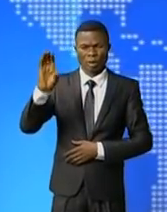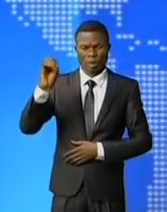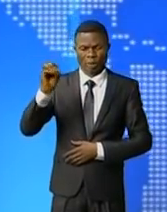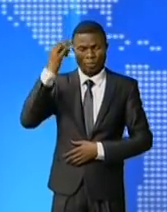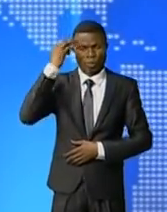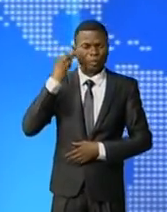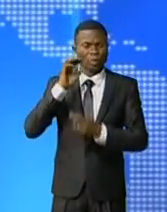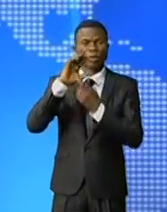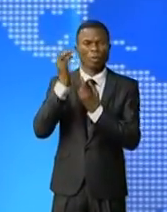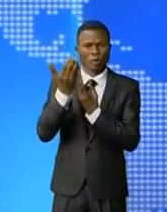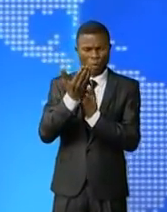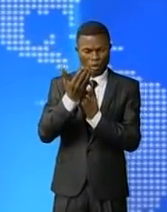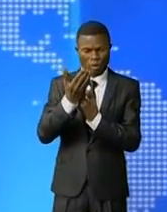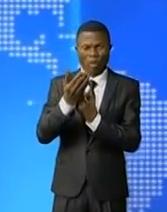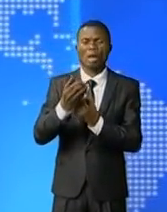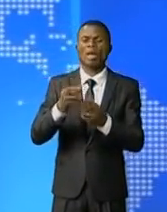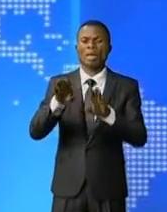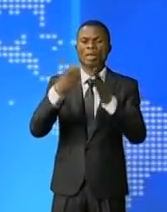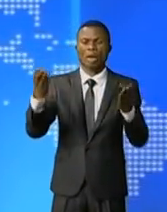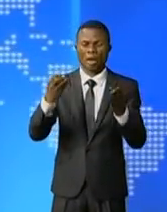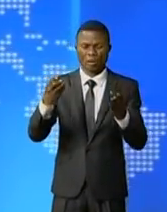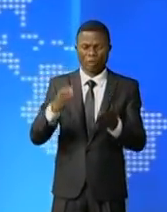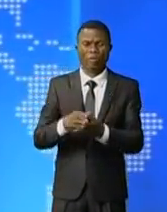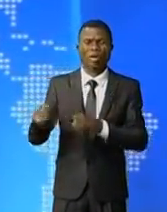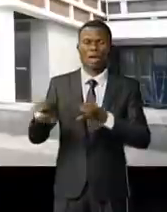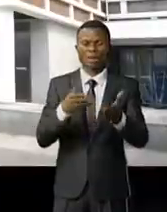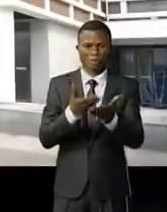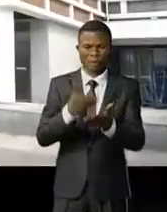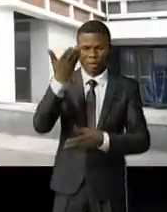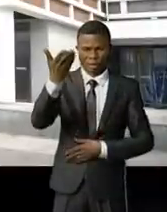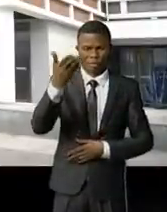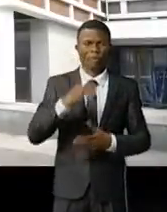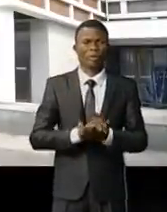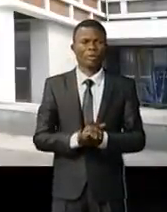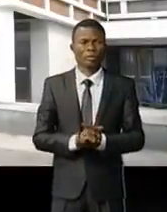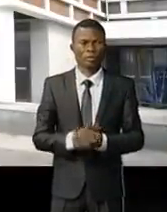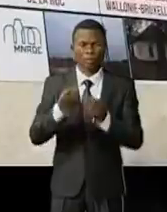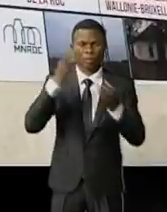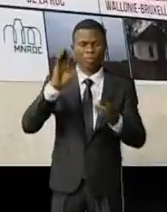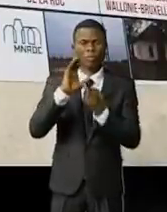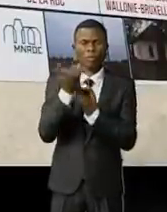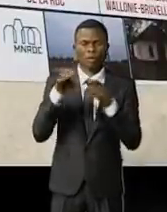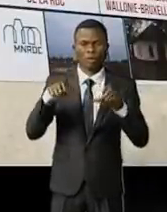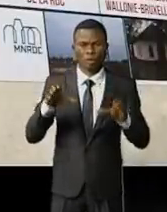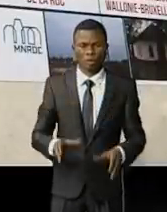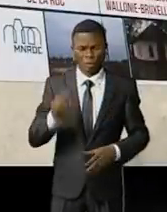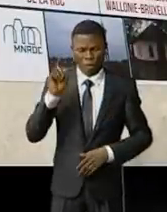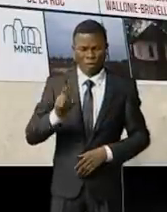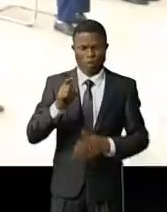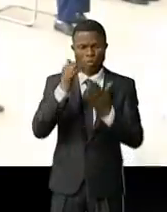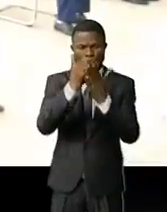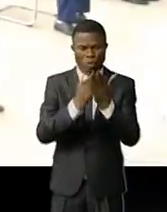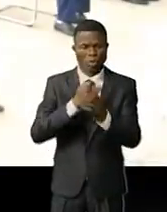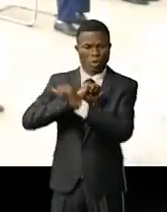Culture, Catherine Kachunga, qui a donné le go au musée national. Les patrimoines culturels congolais doivent être identifiés